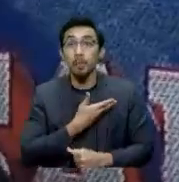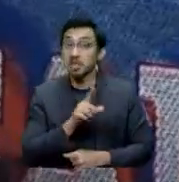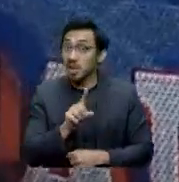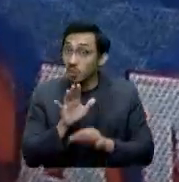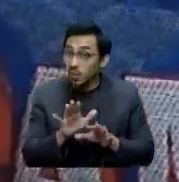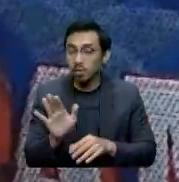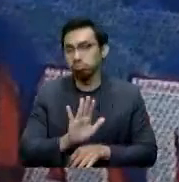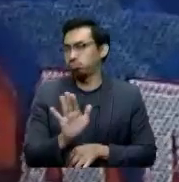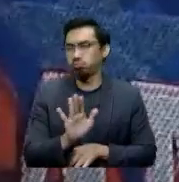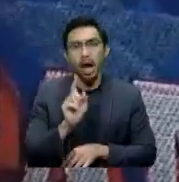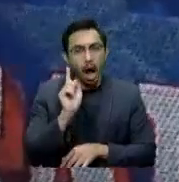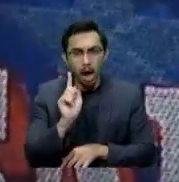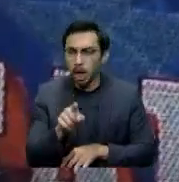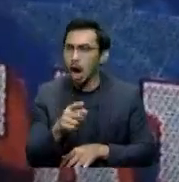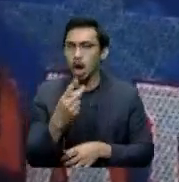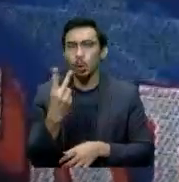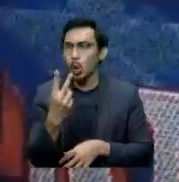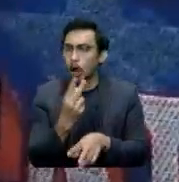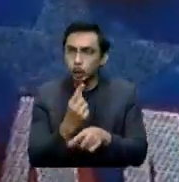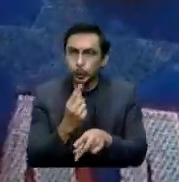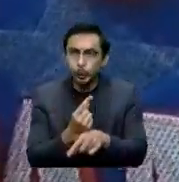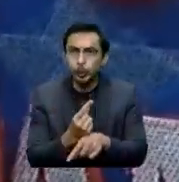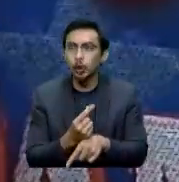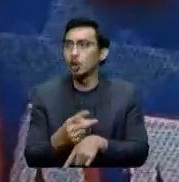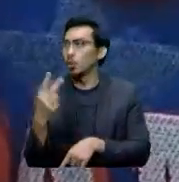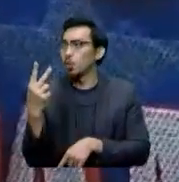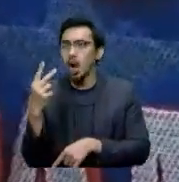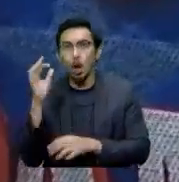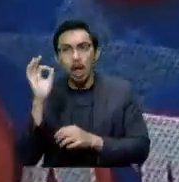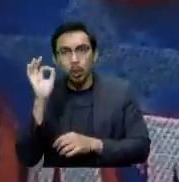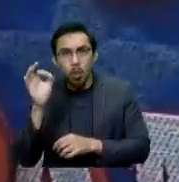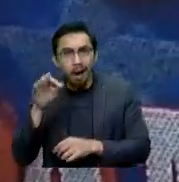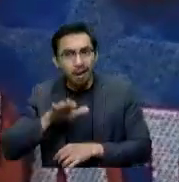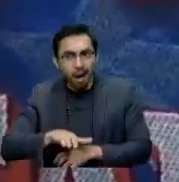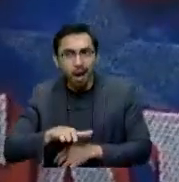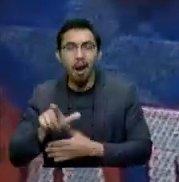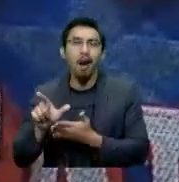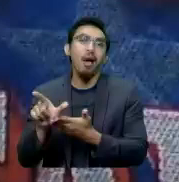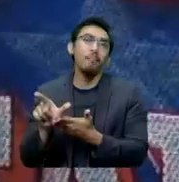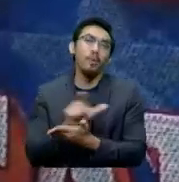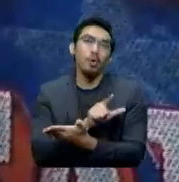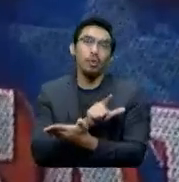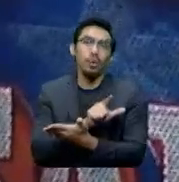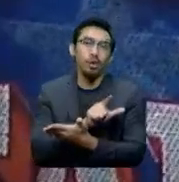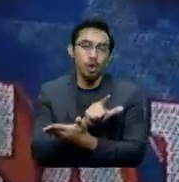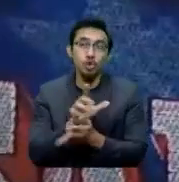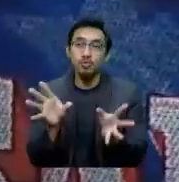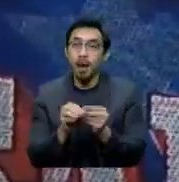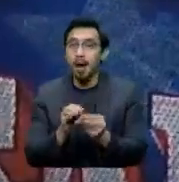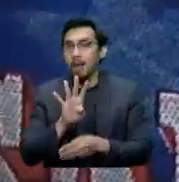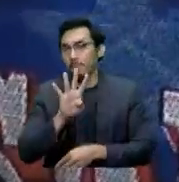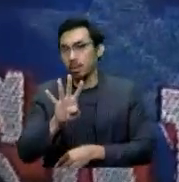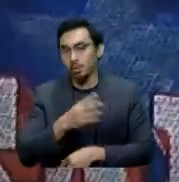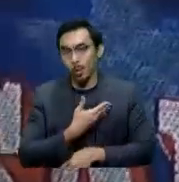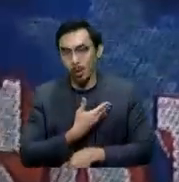dua guru dan dua warga. Itu yang tadi melaporkan ke kami. Jadi ada empat orang tadi,